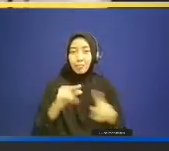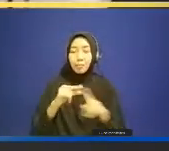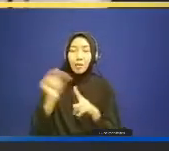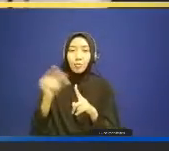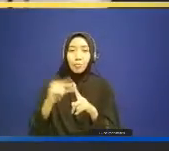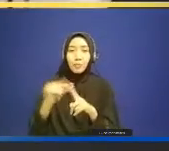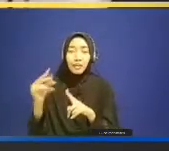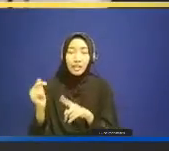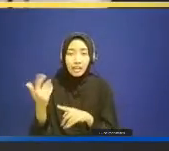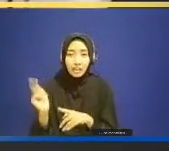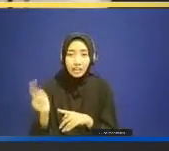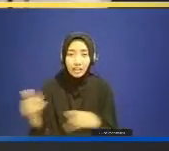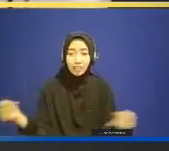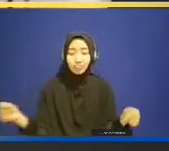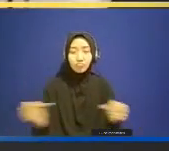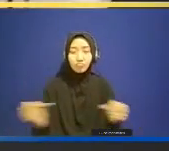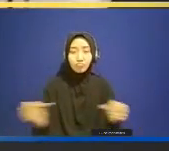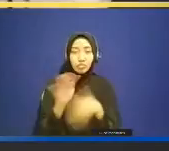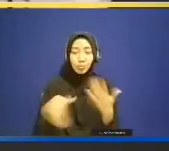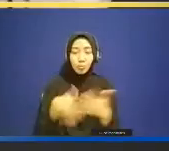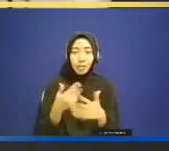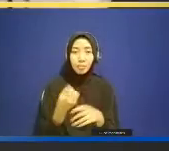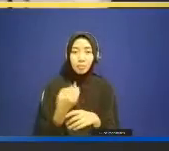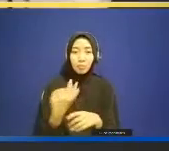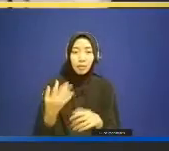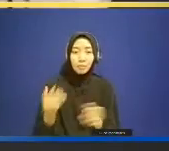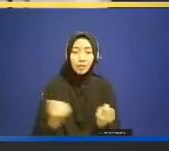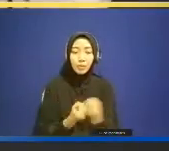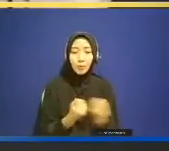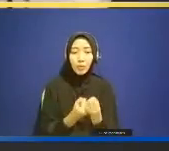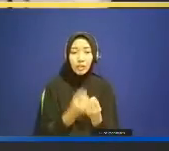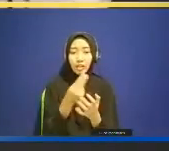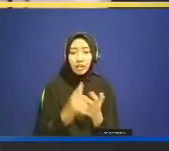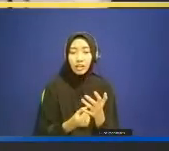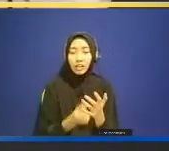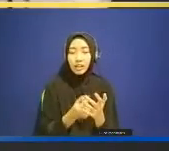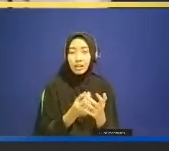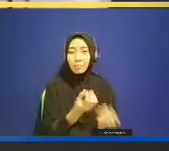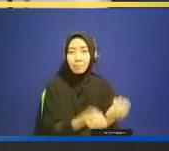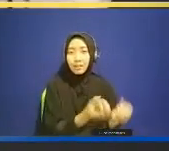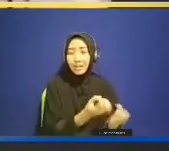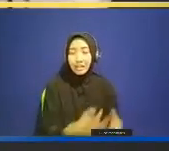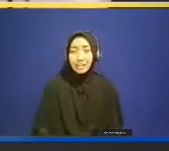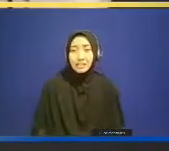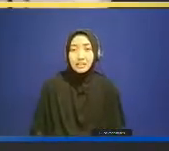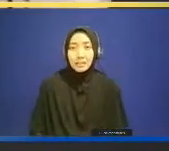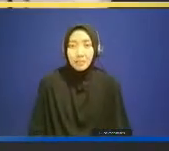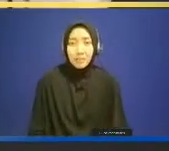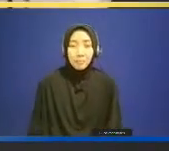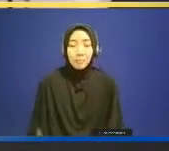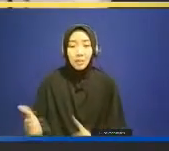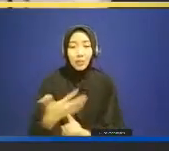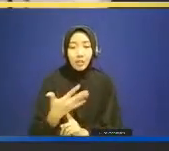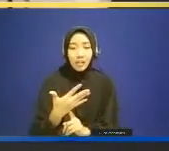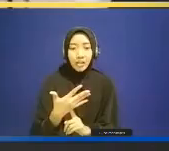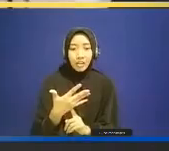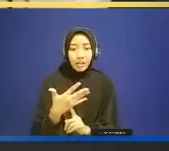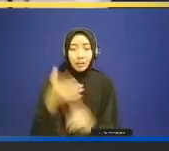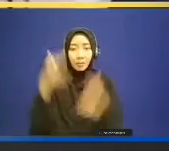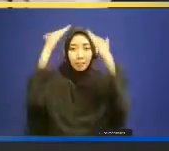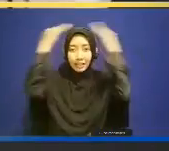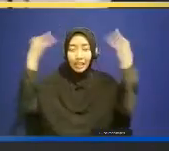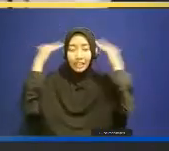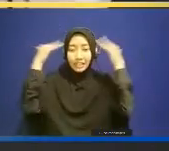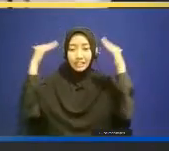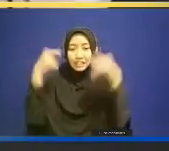itu kan terkoneksi juga dengan beberapa dukungan terhadap anggaran sektor pertanian termasuk perlindungan pada petani misalnya mengambil